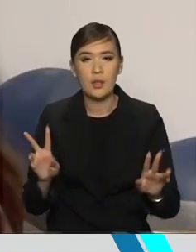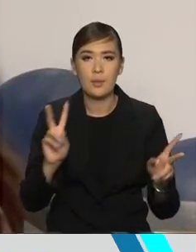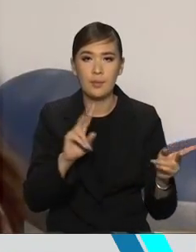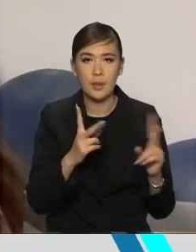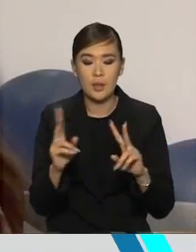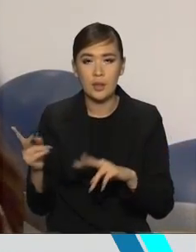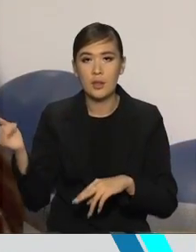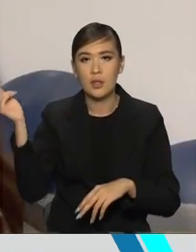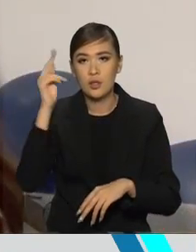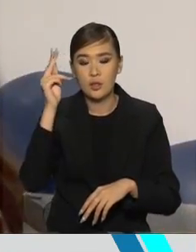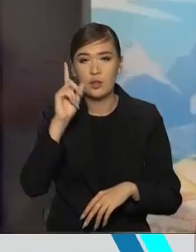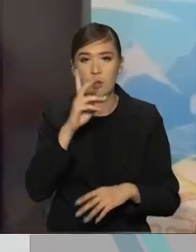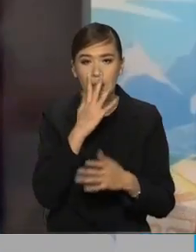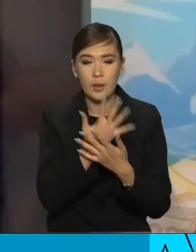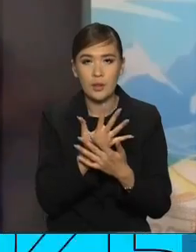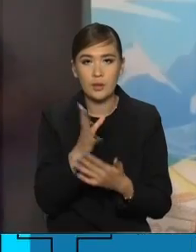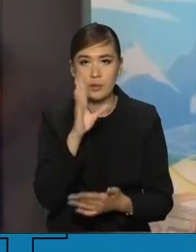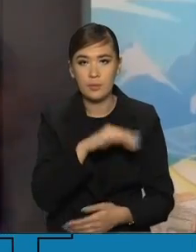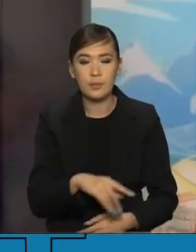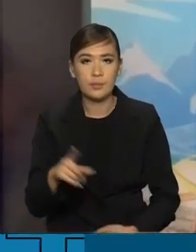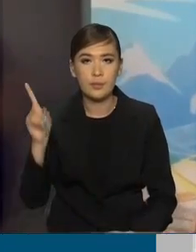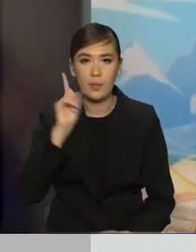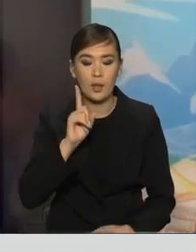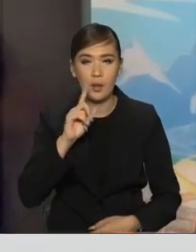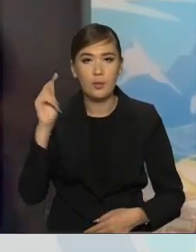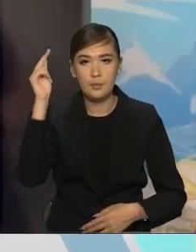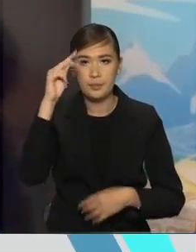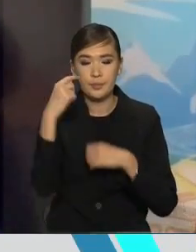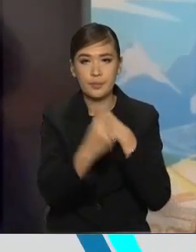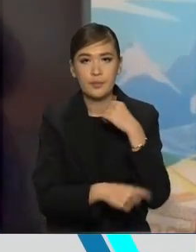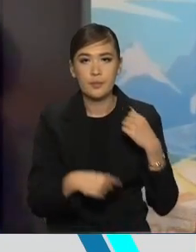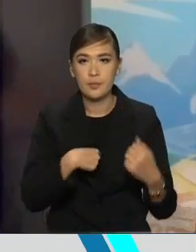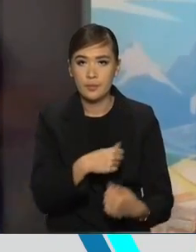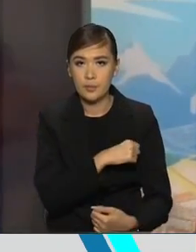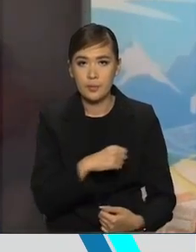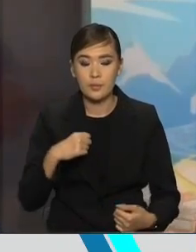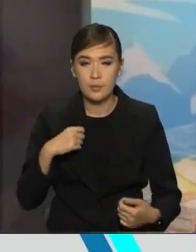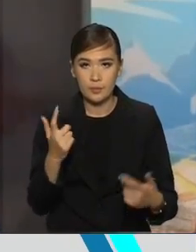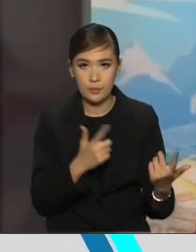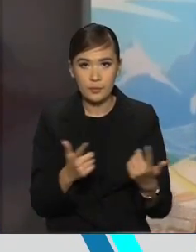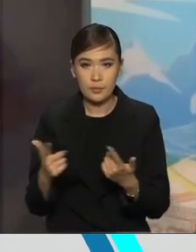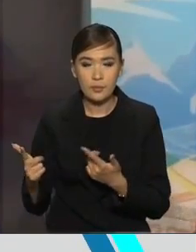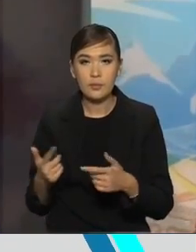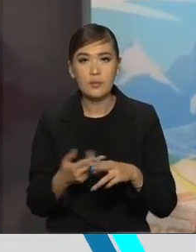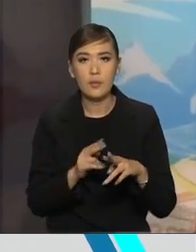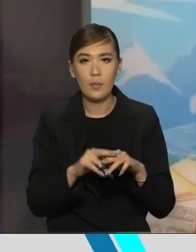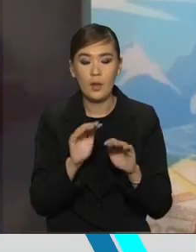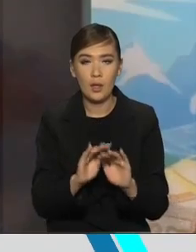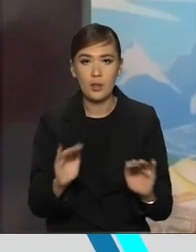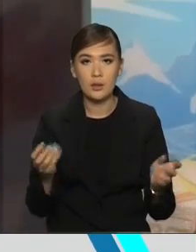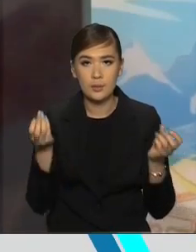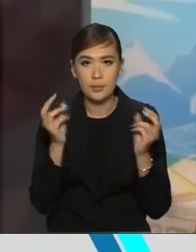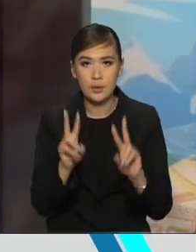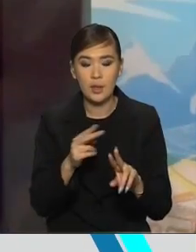жаттап үйренгендерін де көрсете алады. Әзірге оқу материалдарын біз өзіміз дайындаймыз. Яғни осы балаларға арнап біз